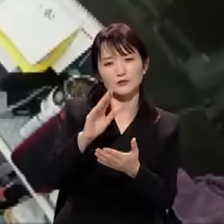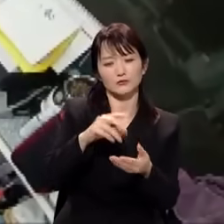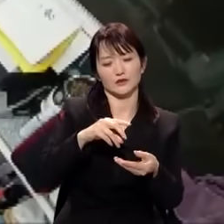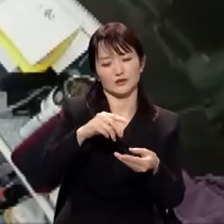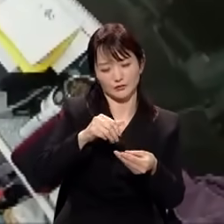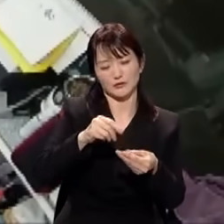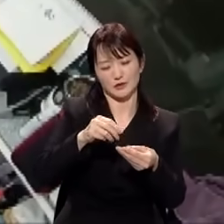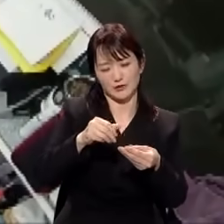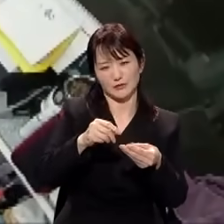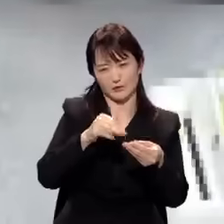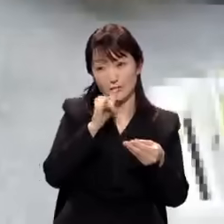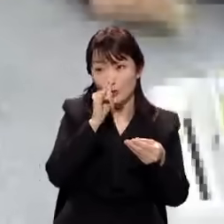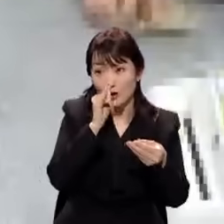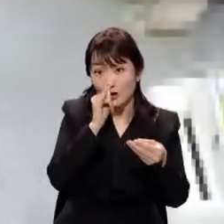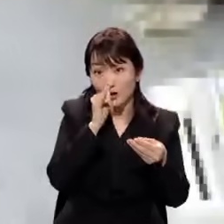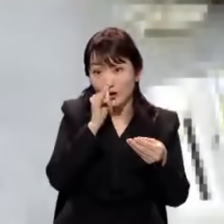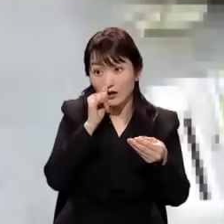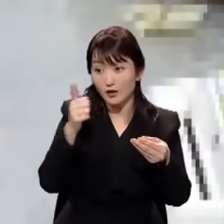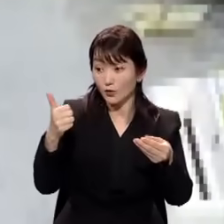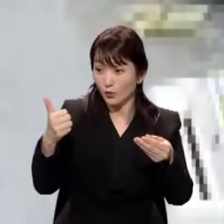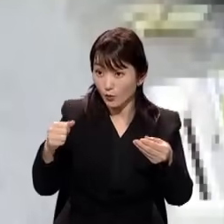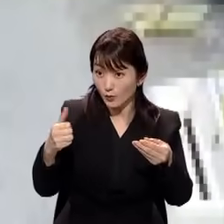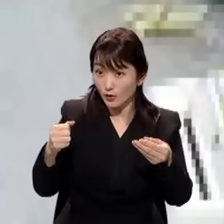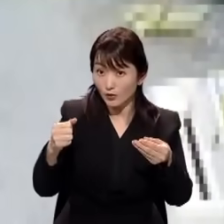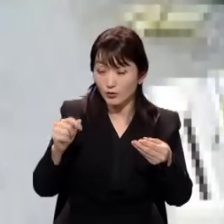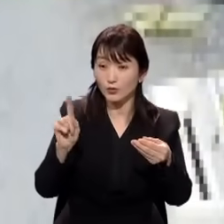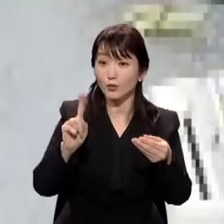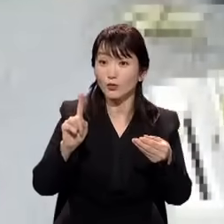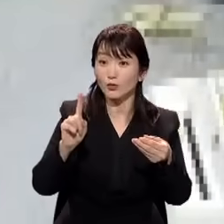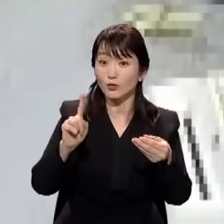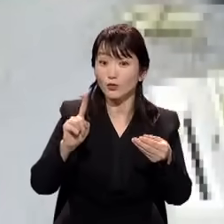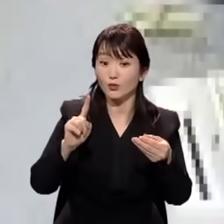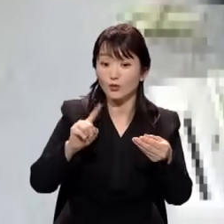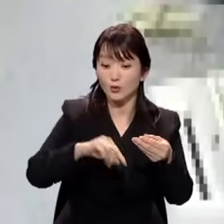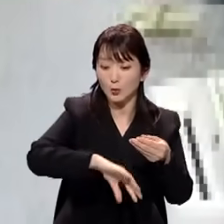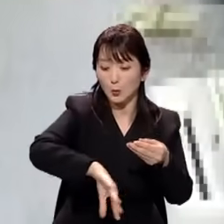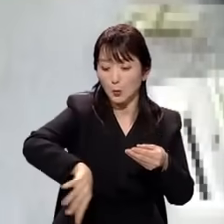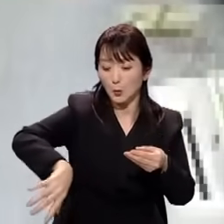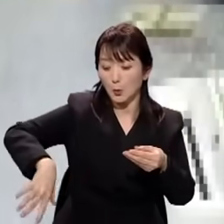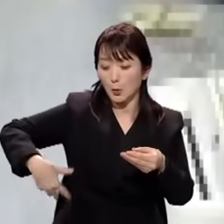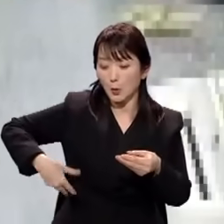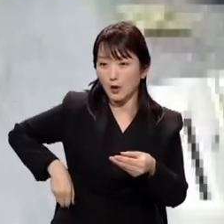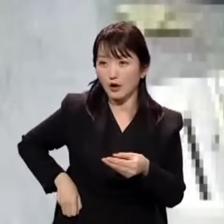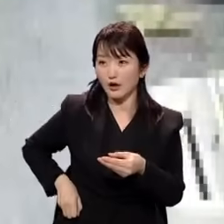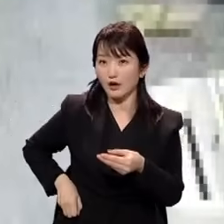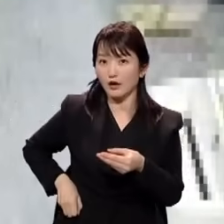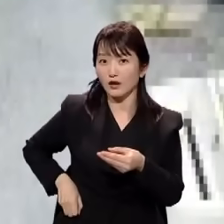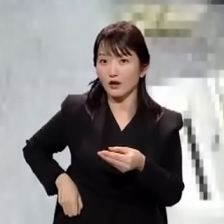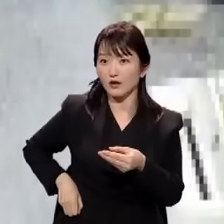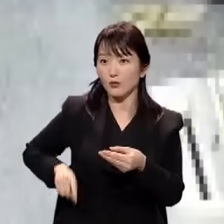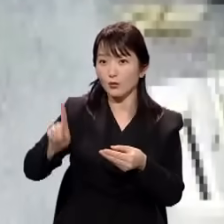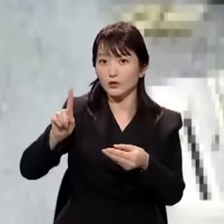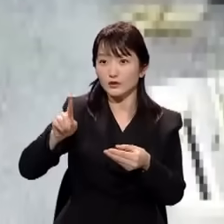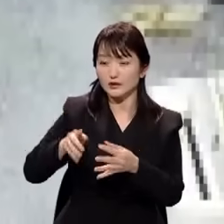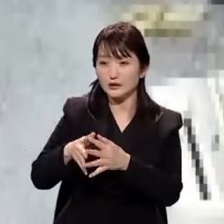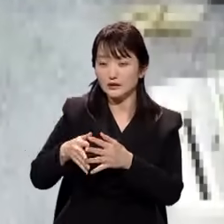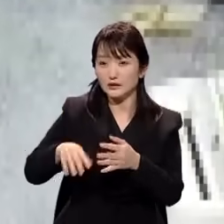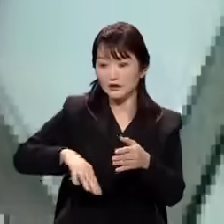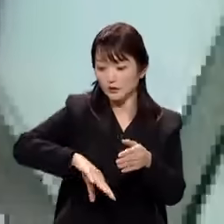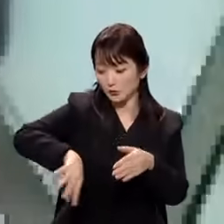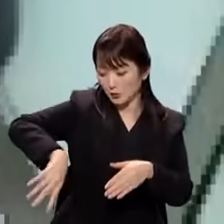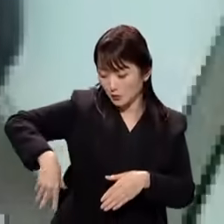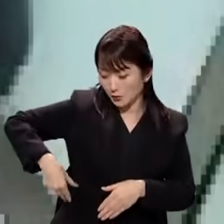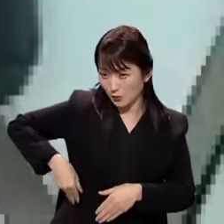넷 복권 개수를 막 세는 사이에 5만 원 다시 지갑으로 쑥 넣고 그 지갑을 갖다가